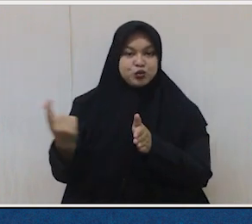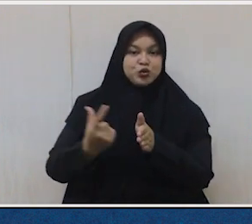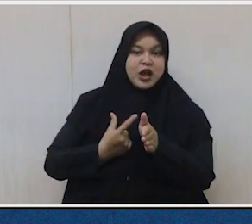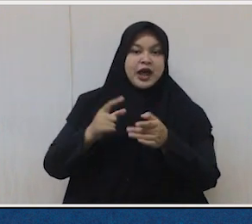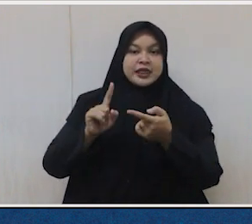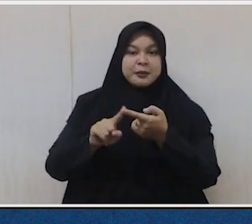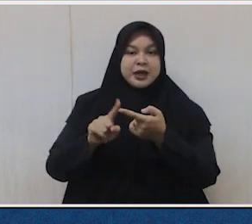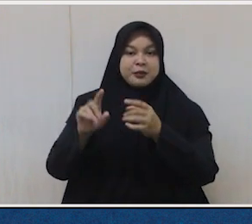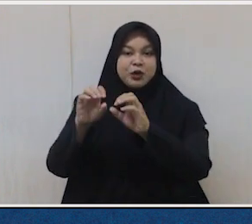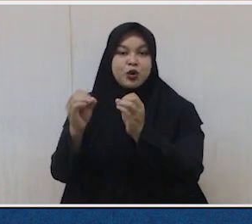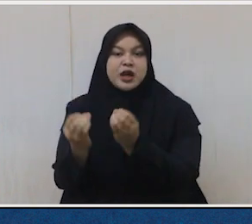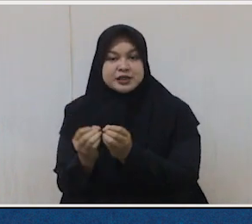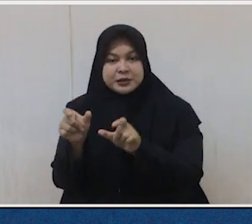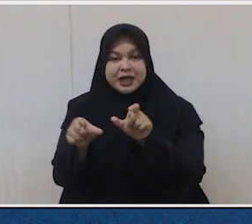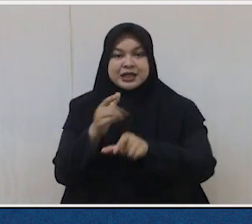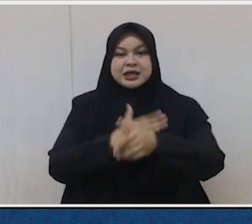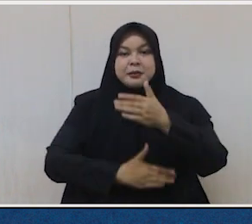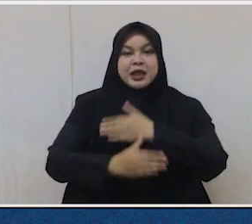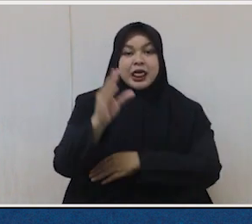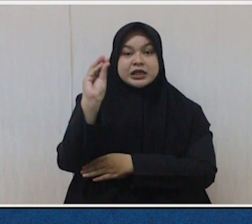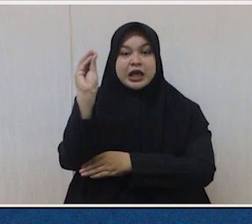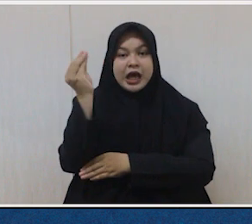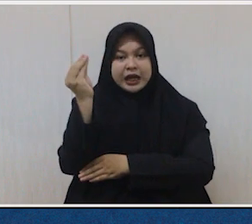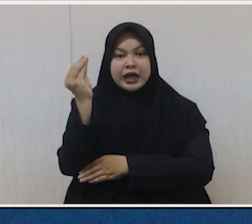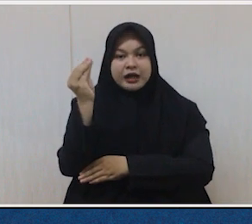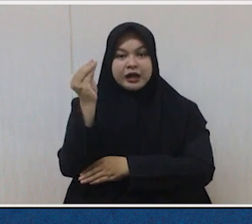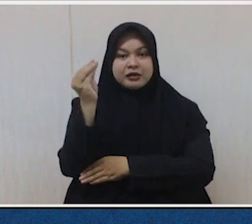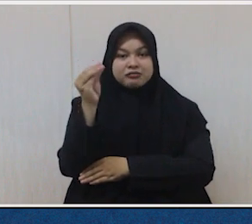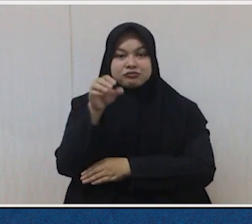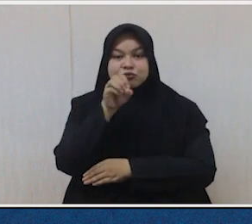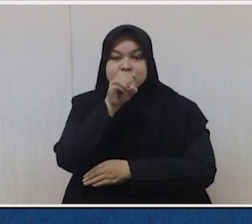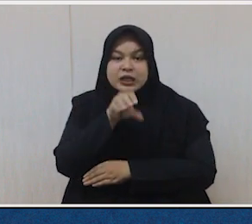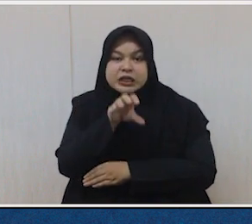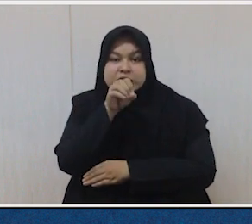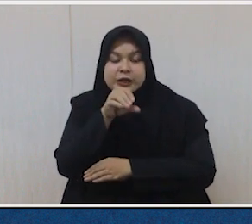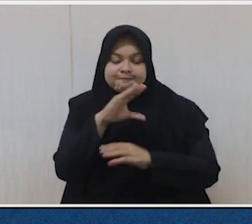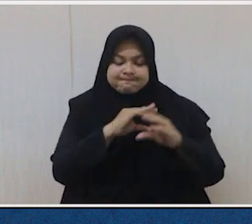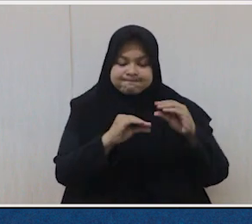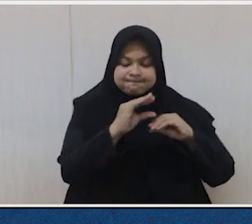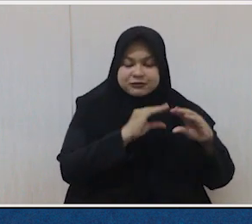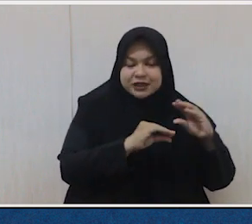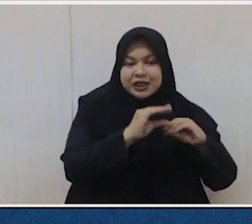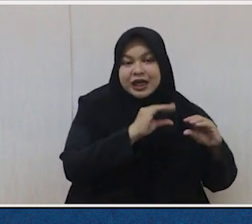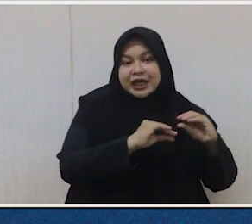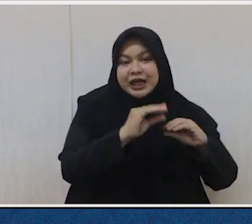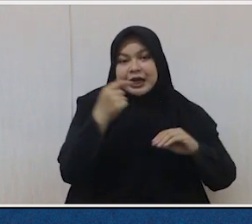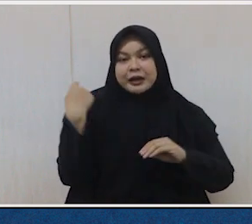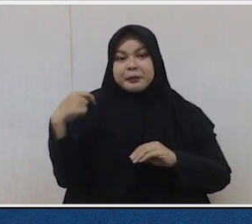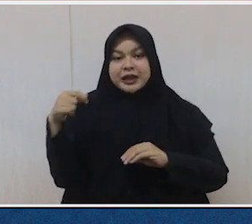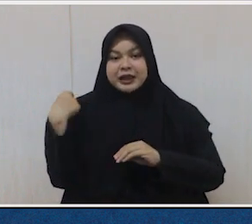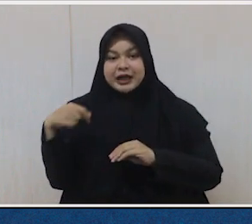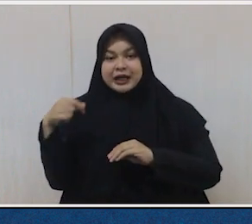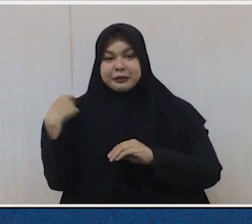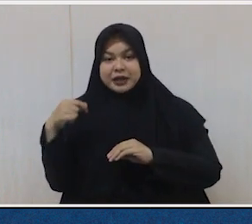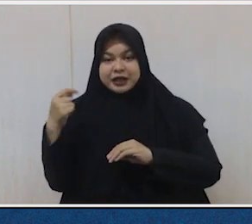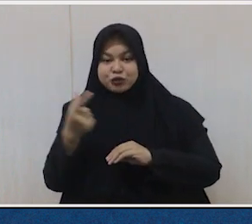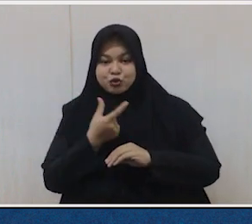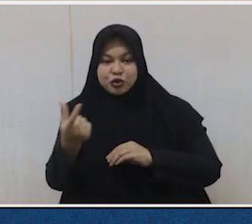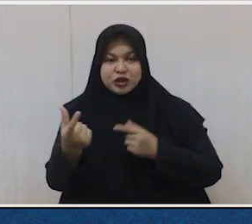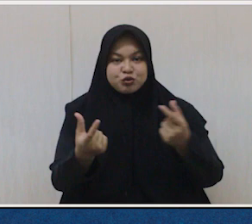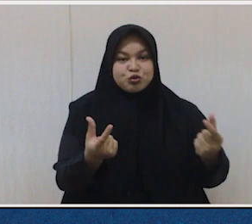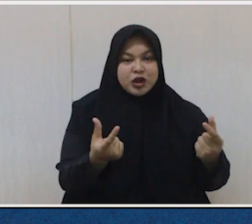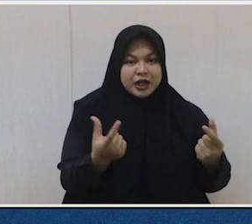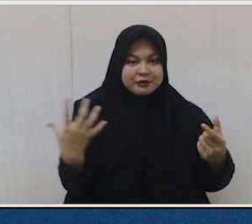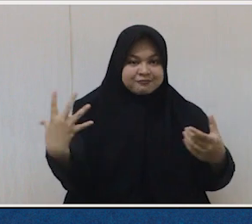sama teman-teman organisasi disabilitas di Jakarta untuk bicara untuk dibicarakan kementerian-kementerian diundang dan di